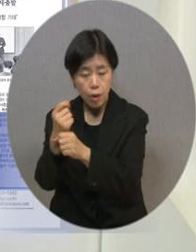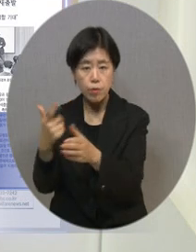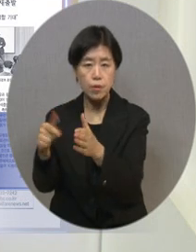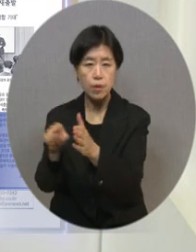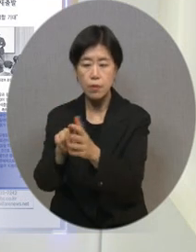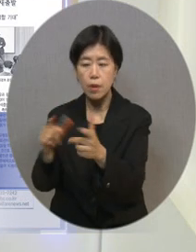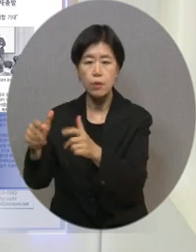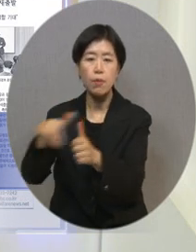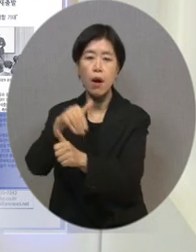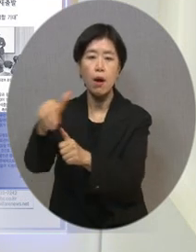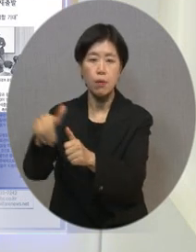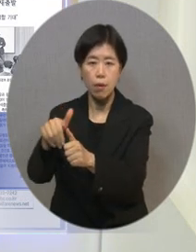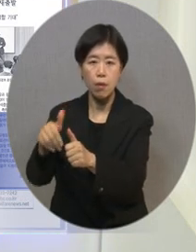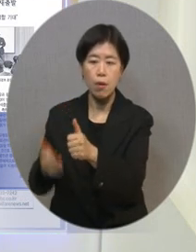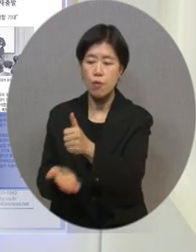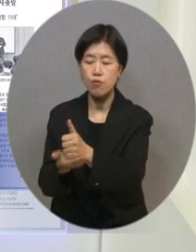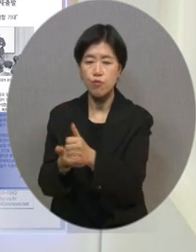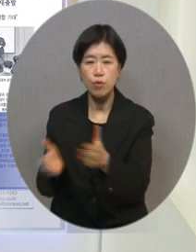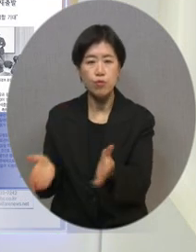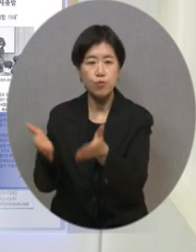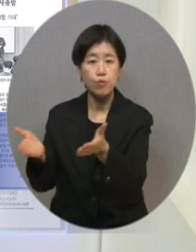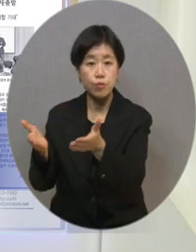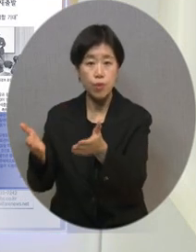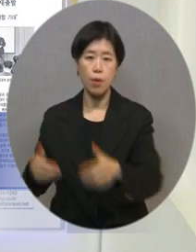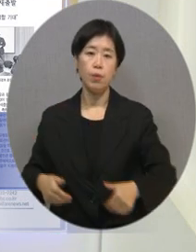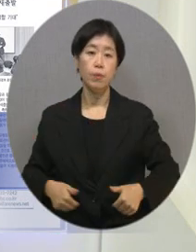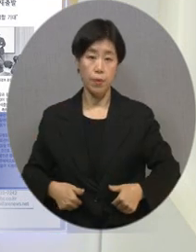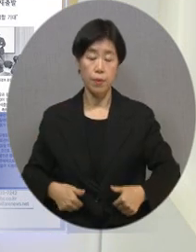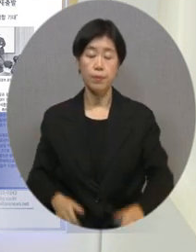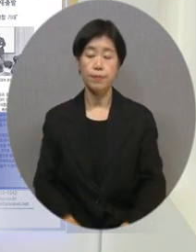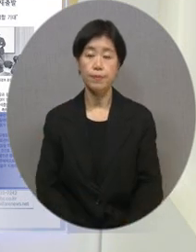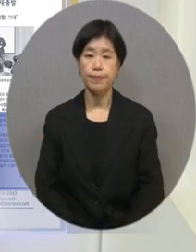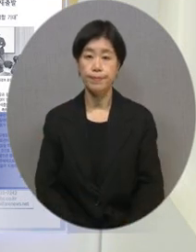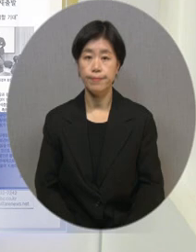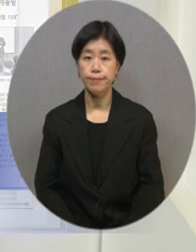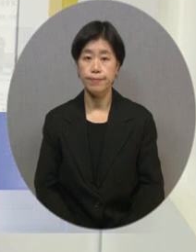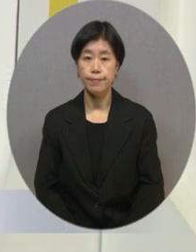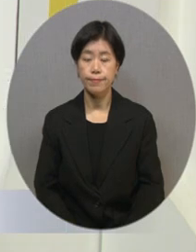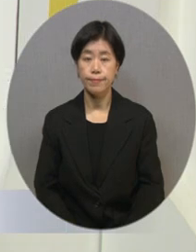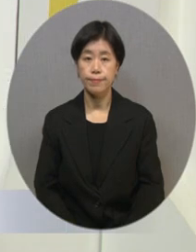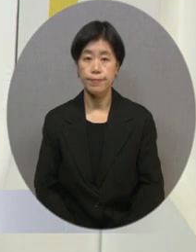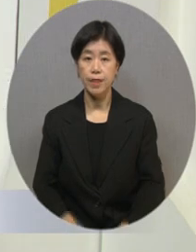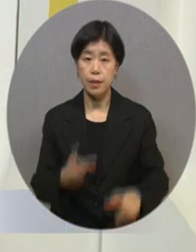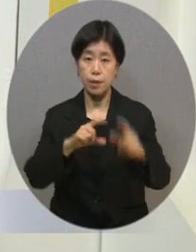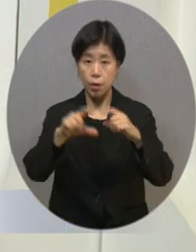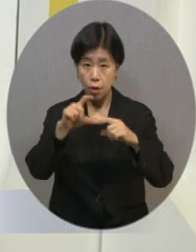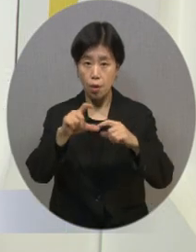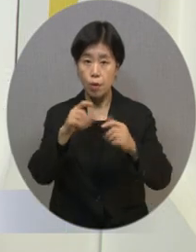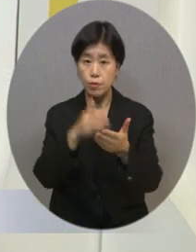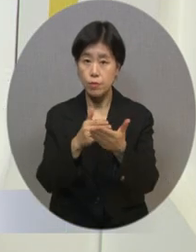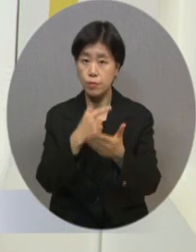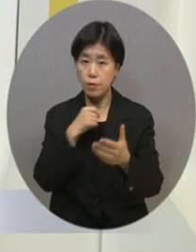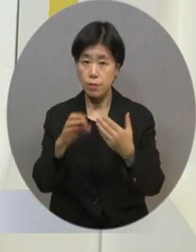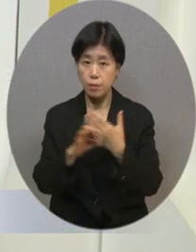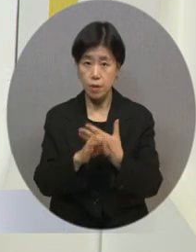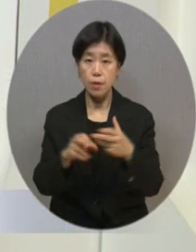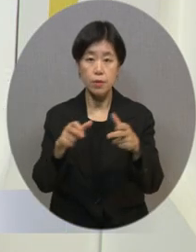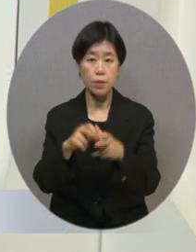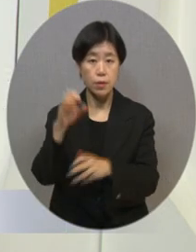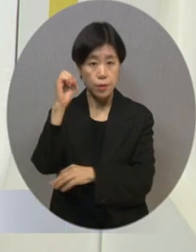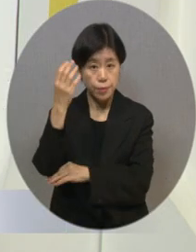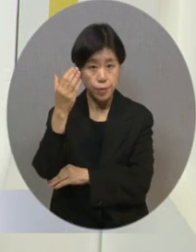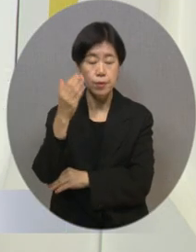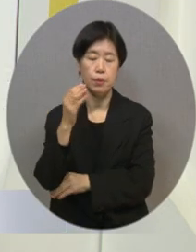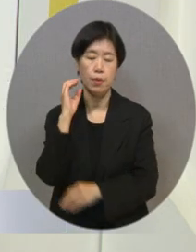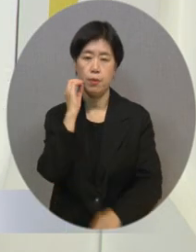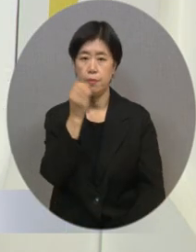할 수 있는 싱크 탱크가 될 수 있도록 아낌없는 지원을 해야 할 것입니다 더 자세한 뉴스는 장애인 신문과 웰페어